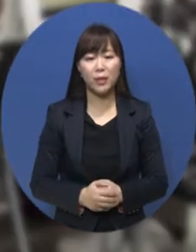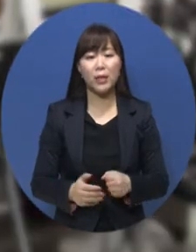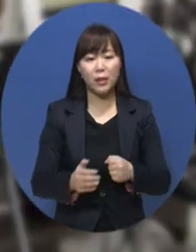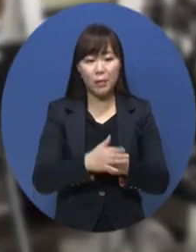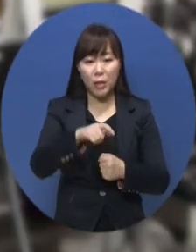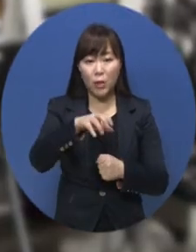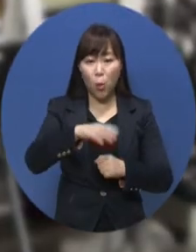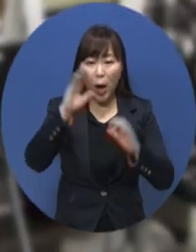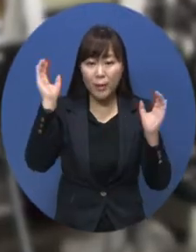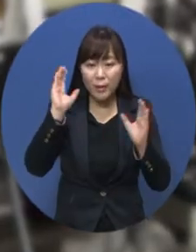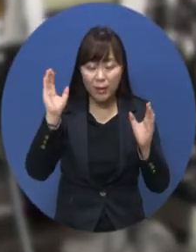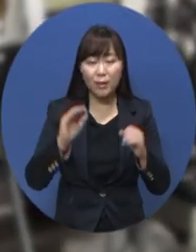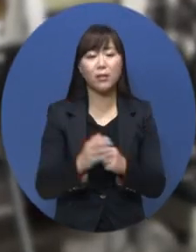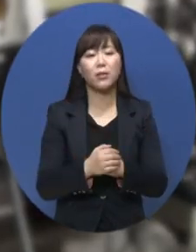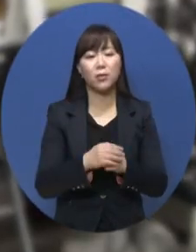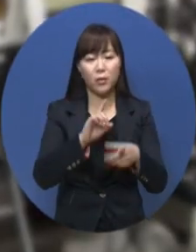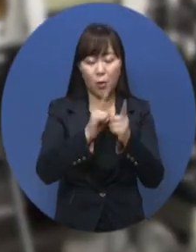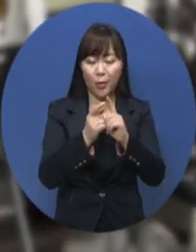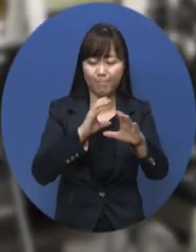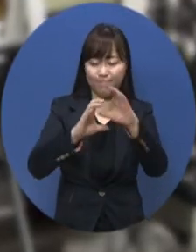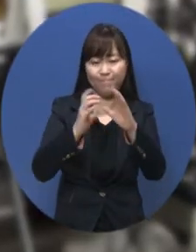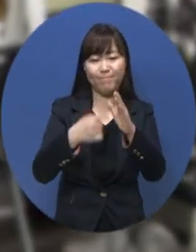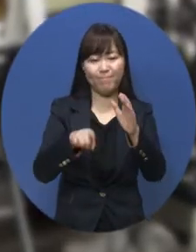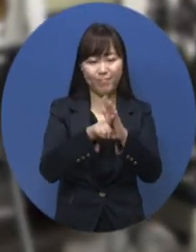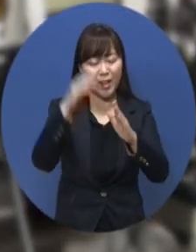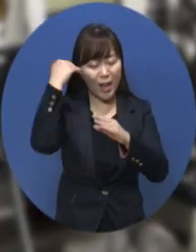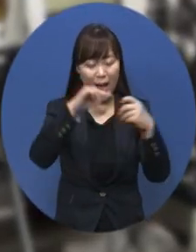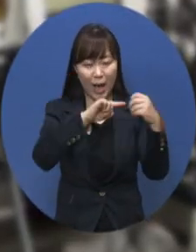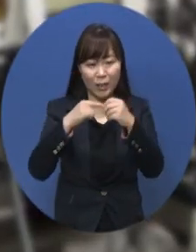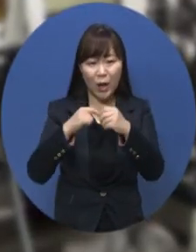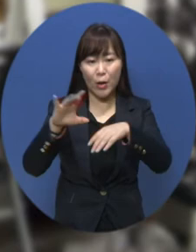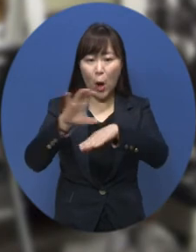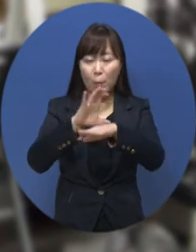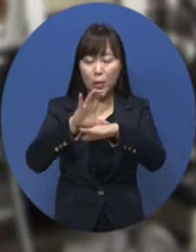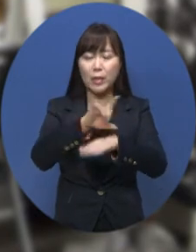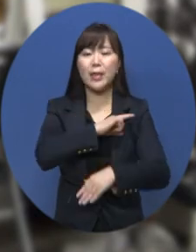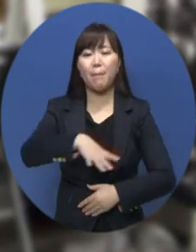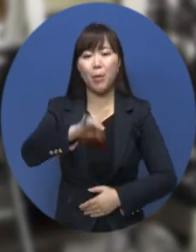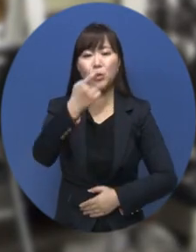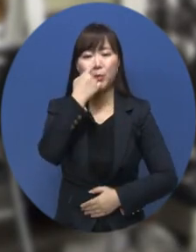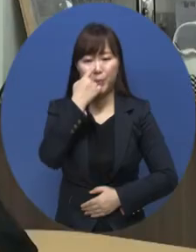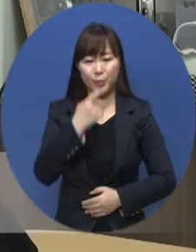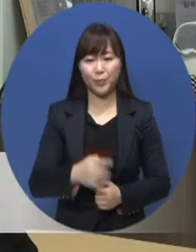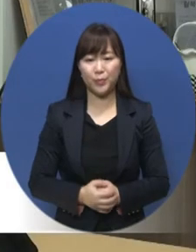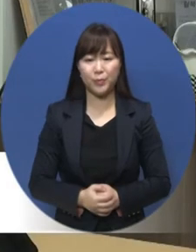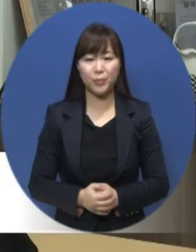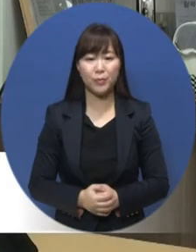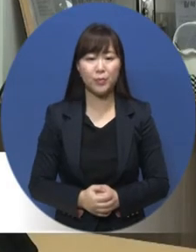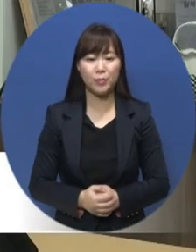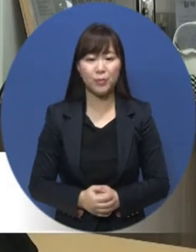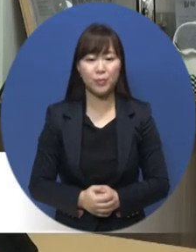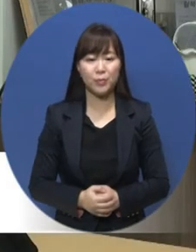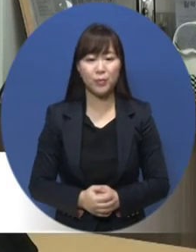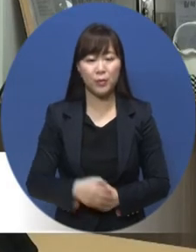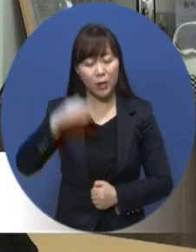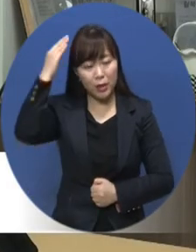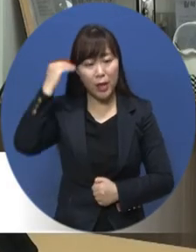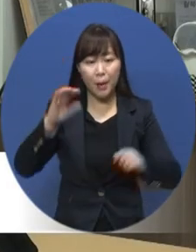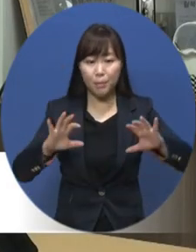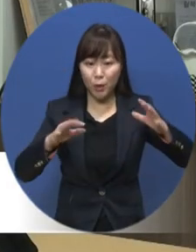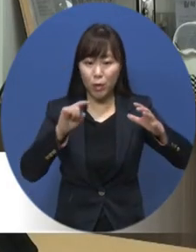이곳 학생들은 소통을 위해 한글과 컴퓨터를 먼저 배웁니다 flow